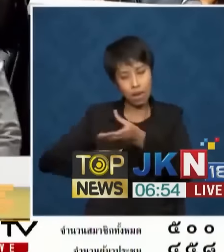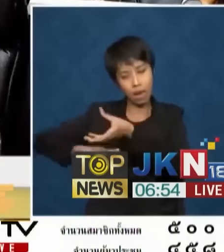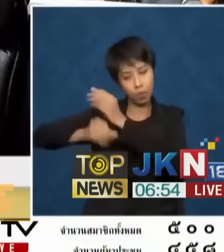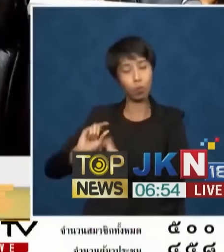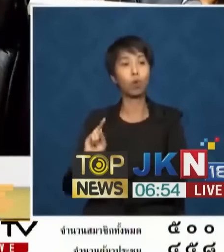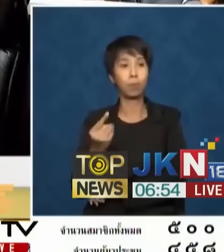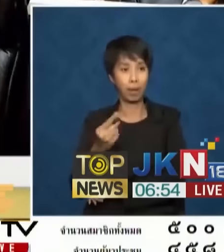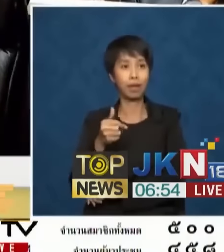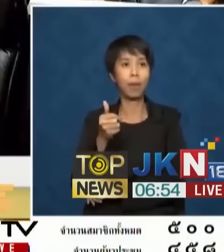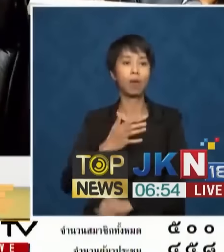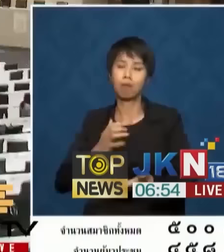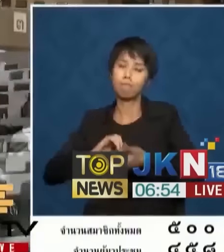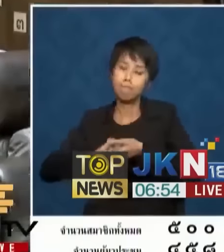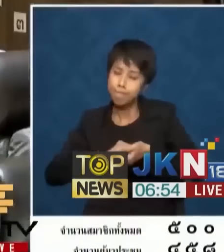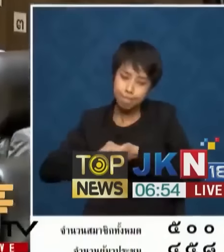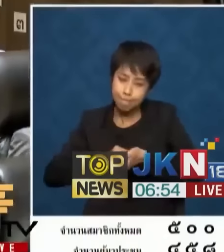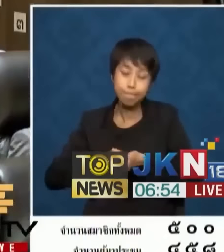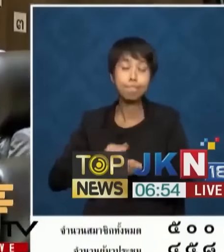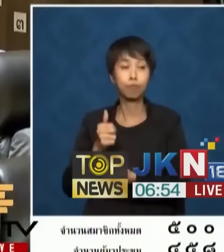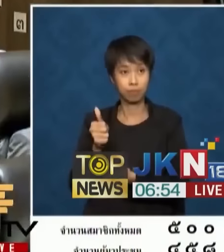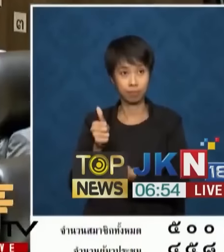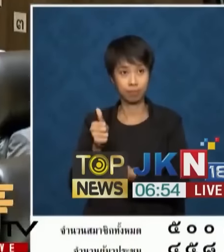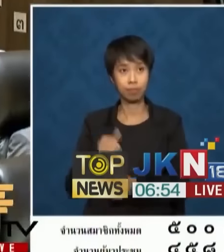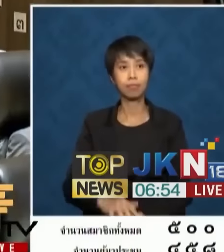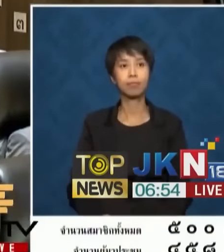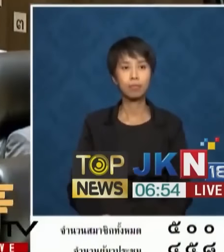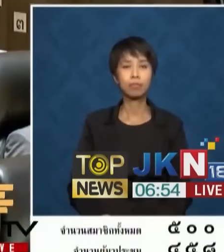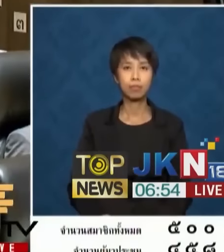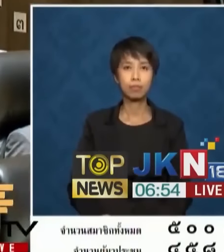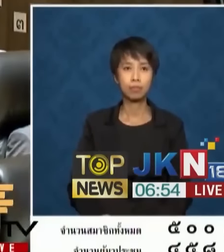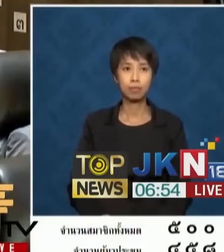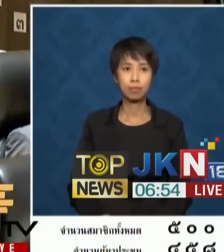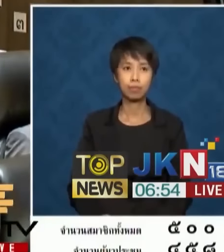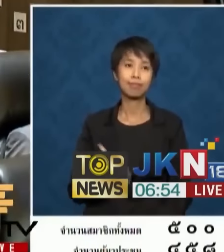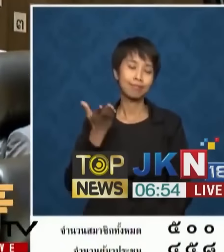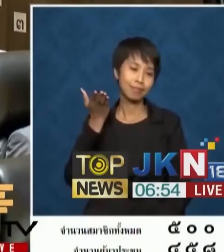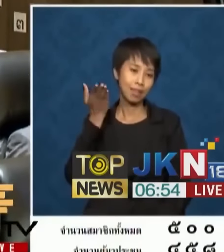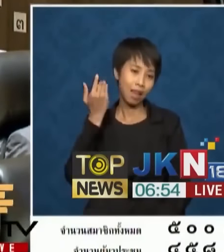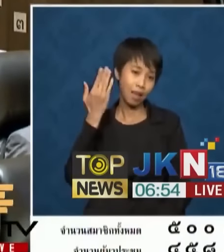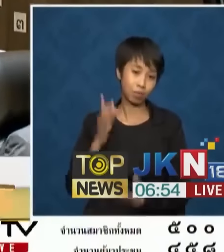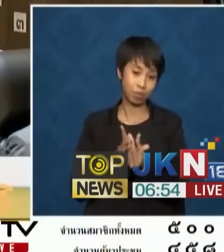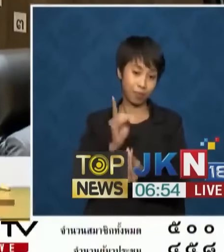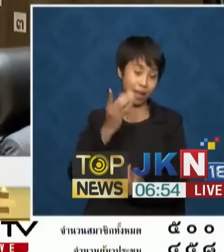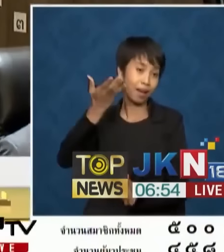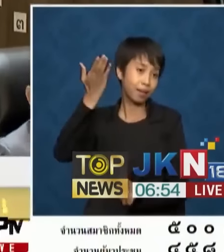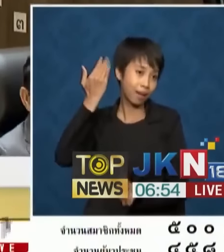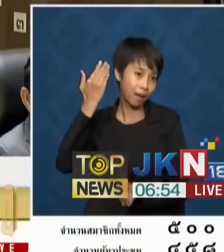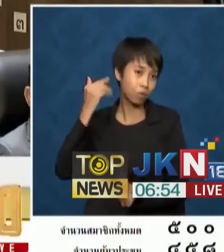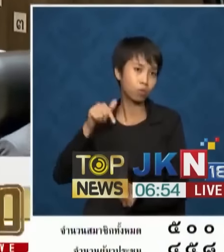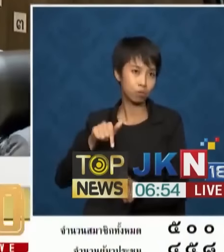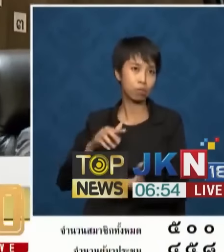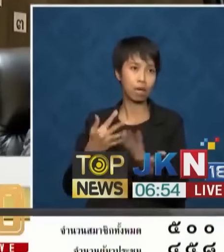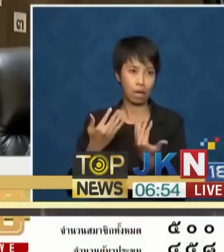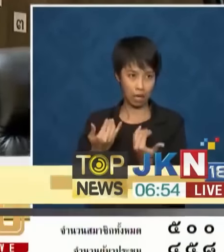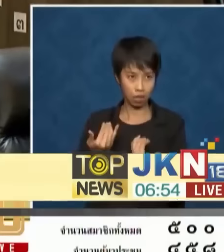ตกรสิริรัตยากรท้วงที่ผ่านมาเนี่ยให้ความร่วมมือการทำงานกับฝ่ายค้านด้วยดีมาตลอดนะ